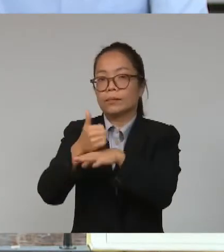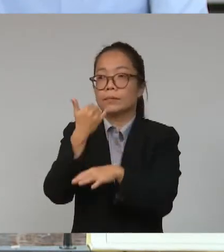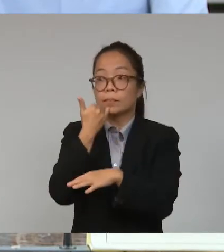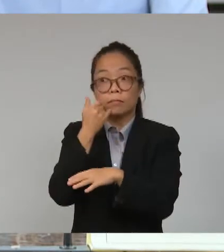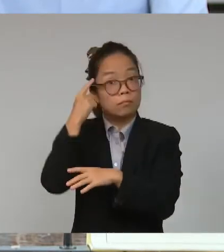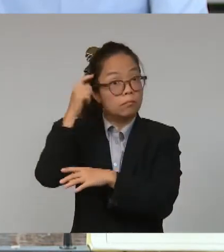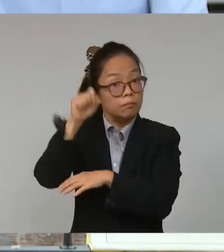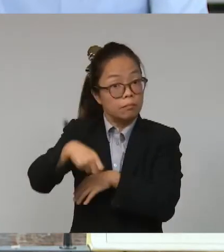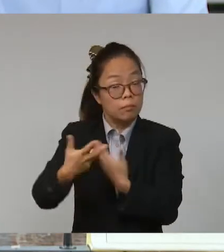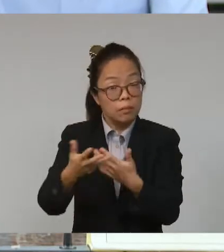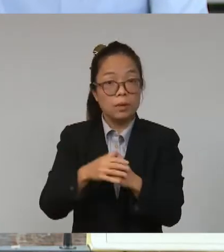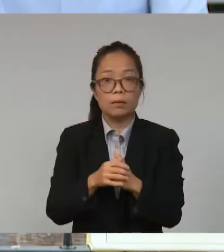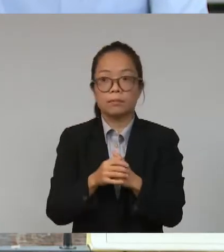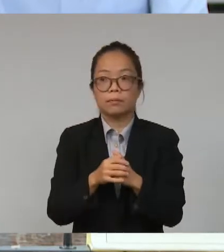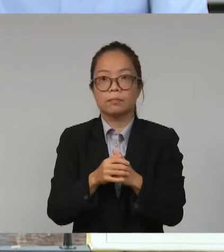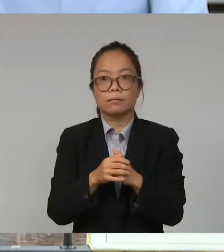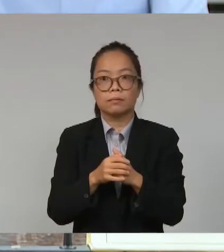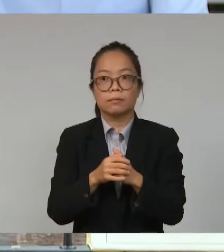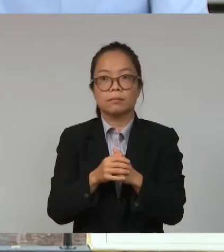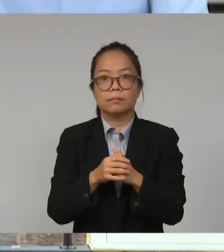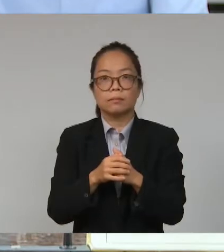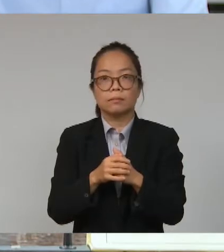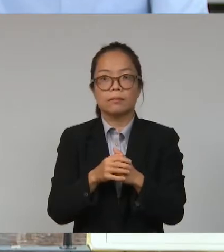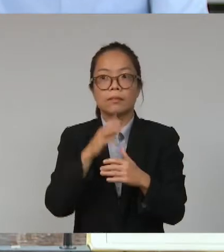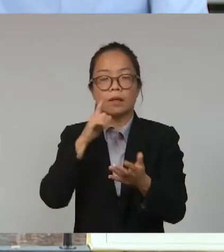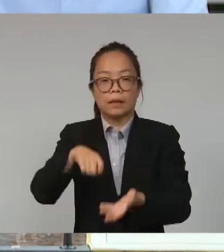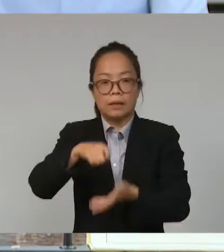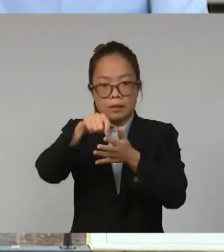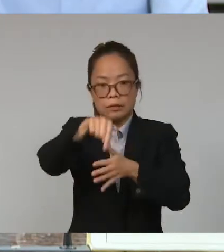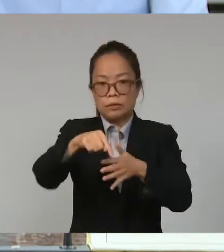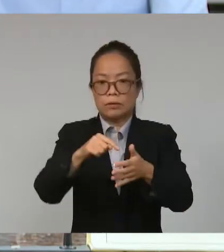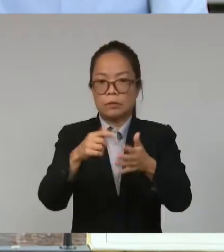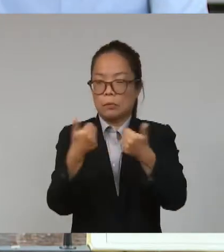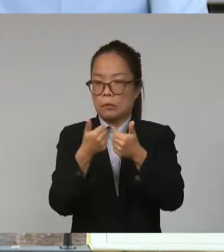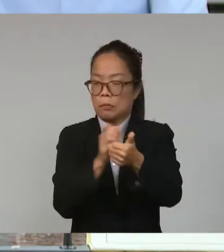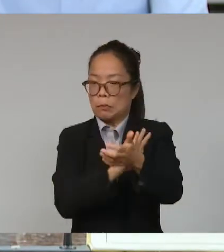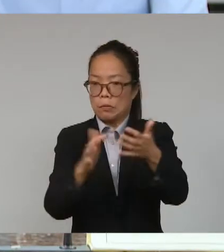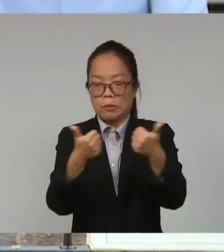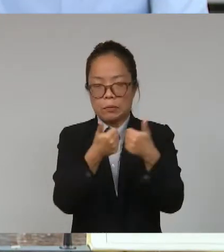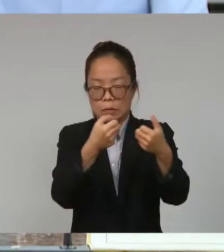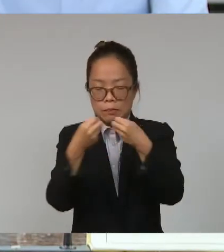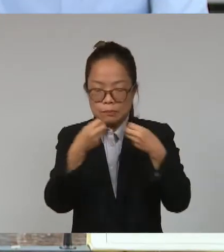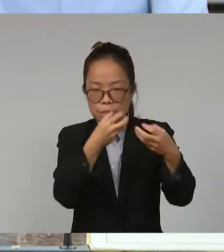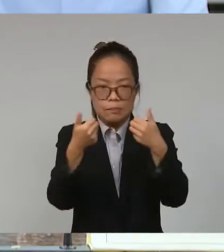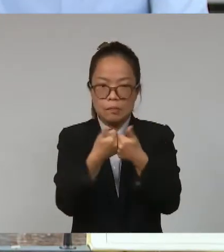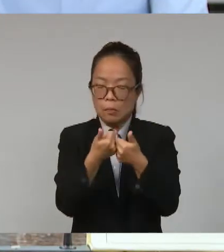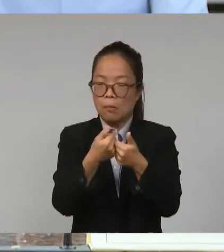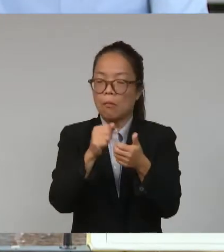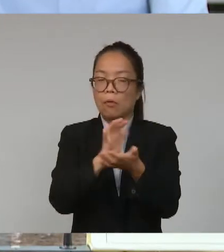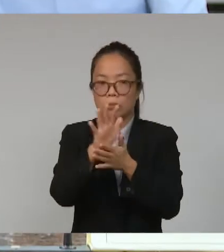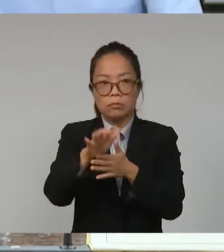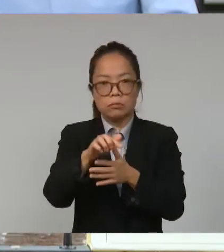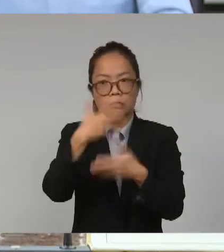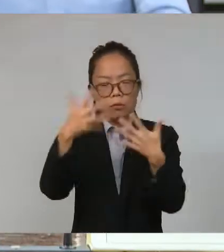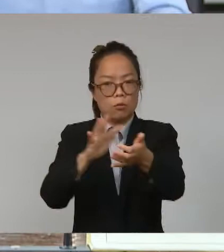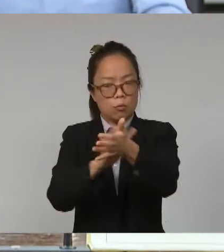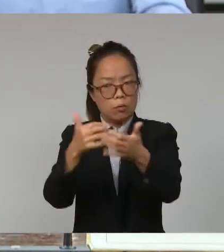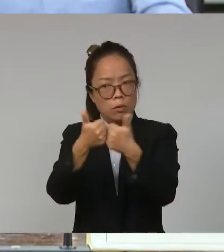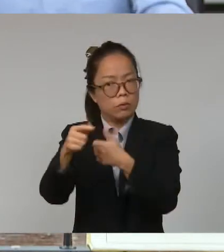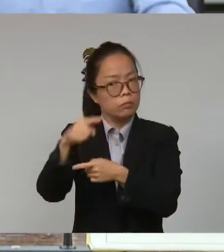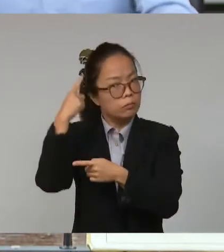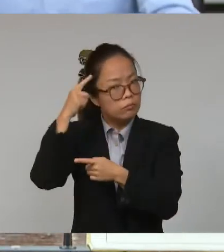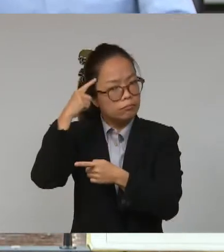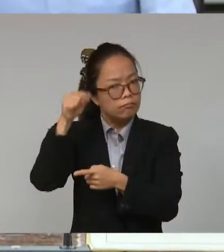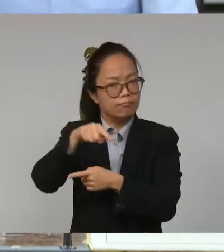行全国性公民投票案，提经本会委员会议审议，多数委员认为本案应